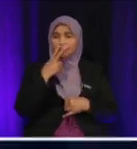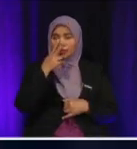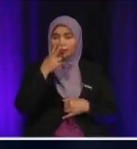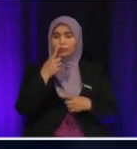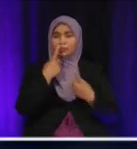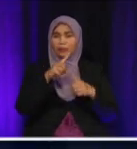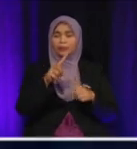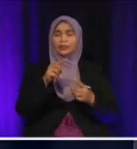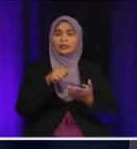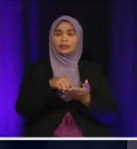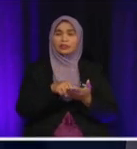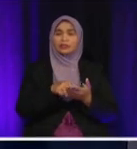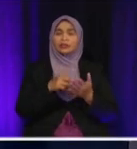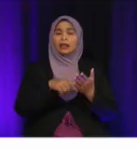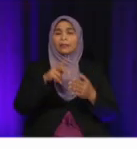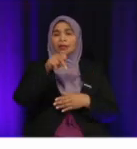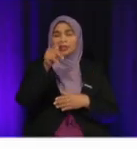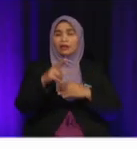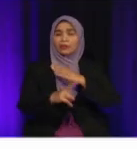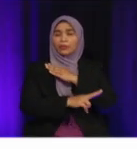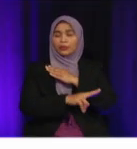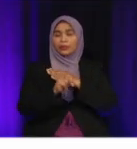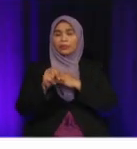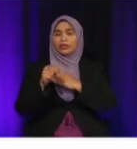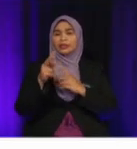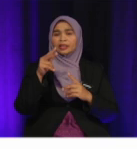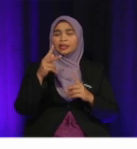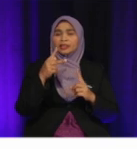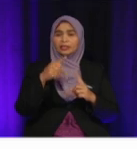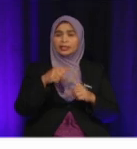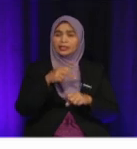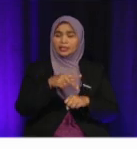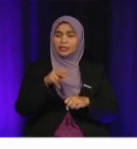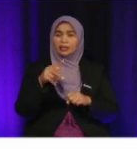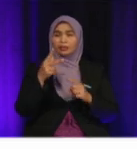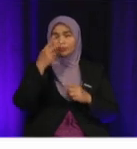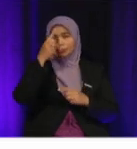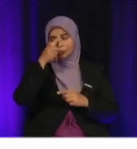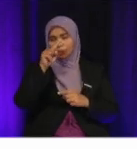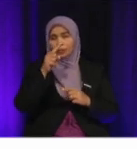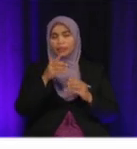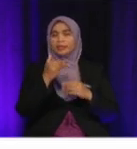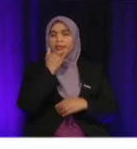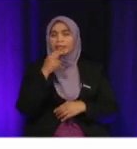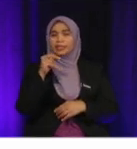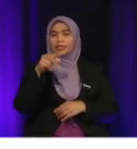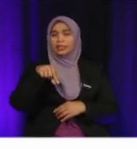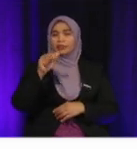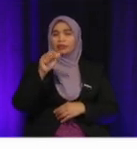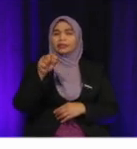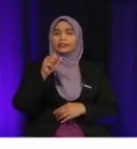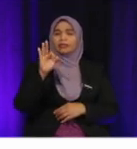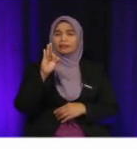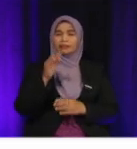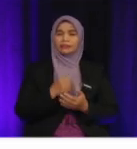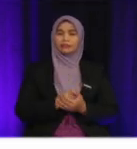soalan uji minda ini. Apakah hukuman hudud yang dikenakan bagi kesalahan Qazaf tadi, menuduh tadi? Okey,